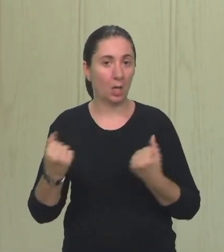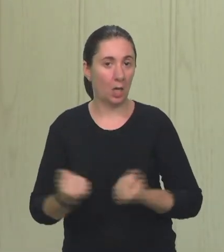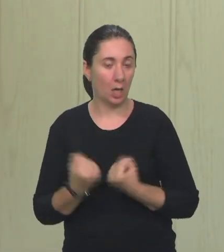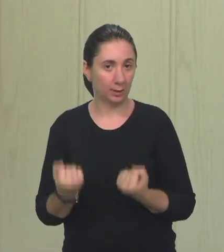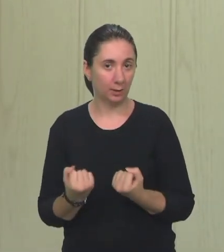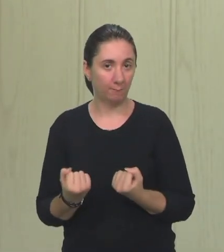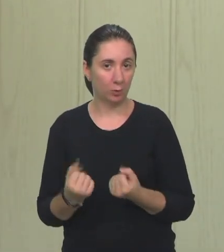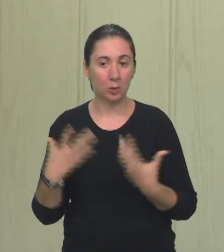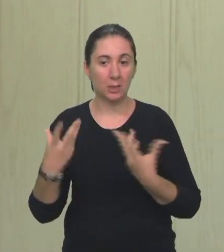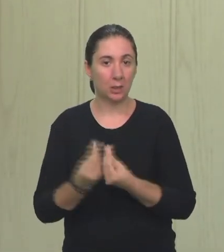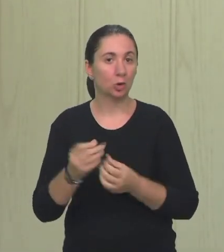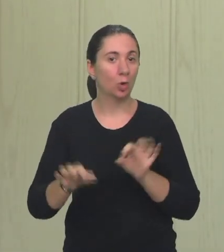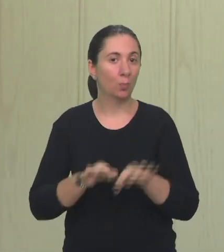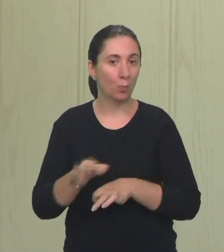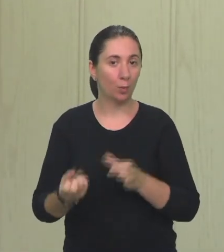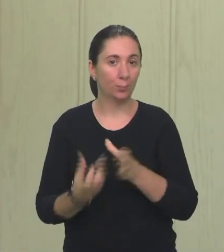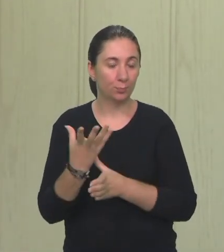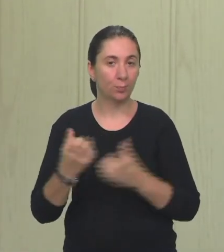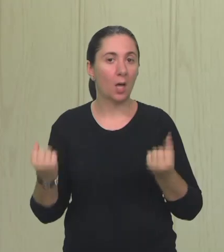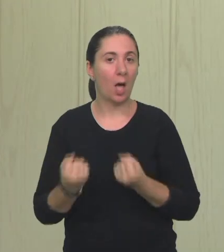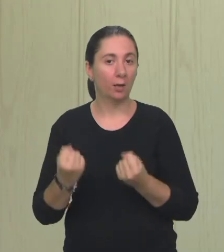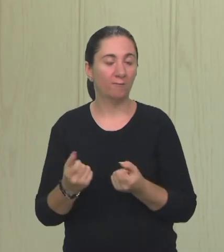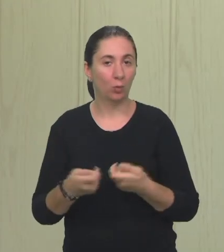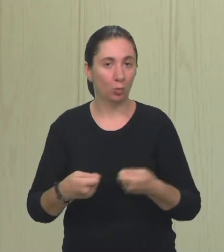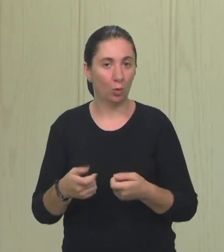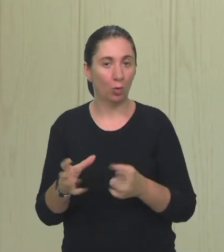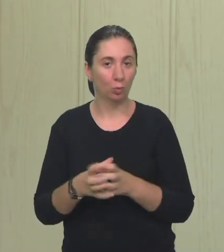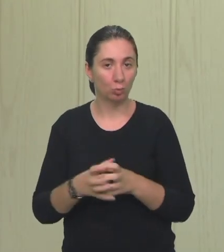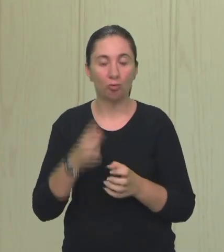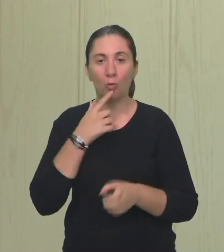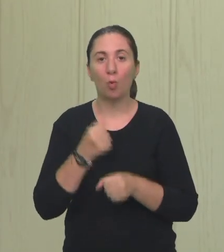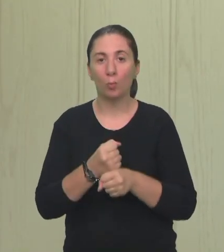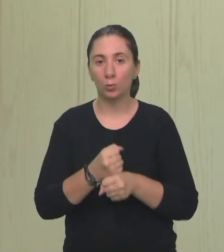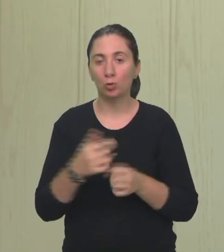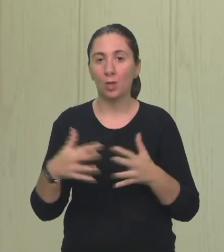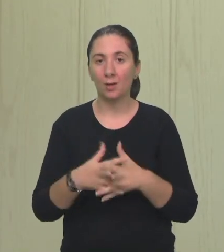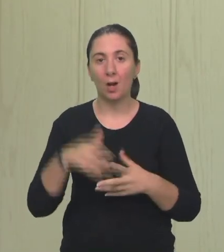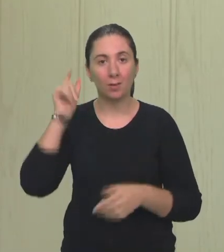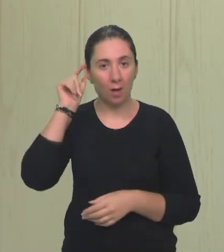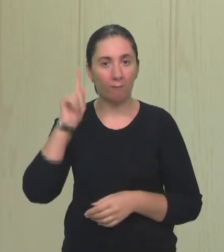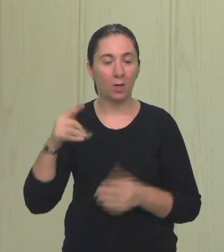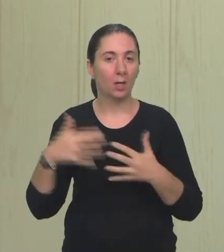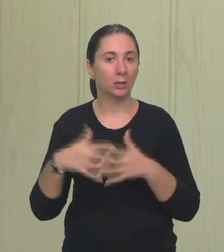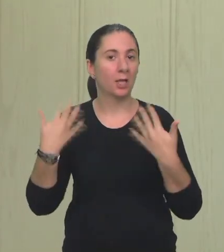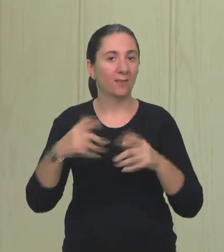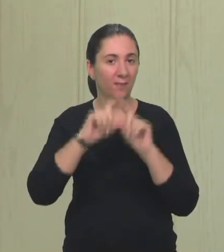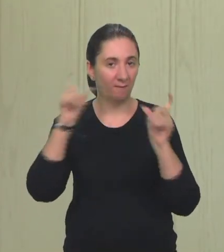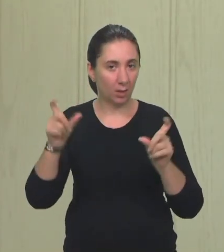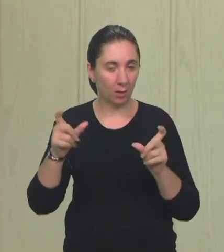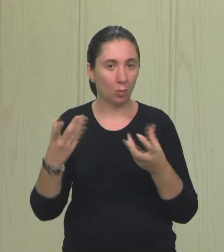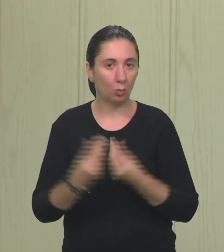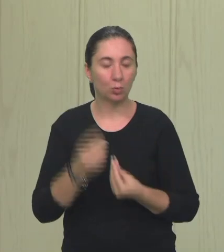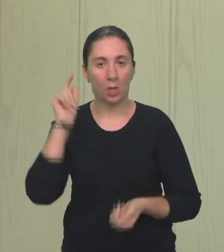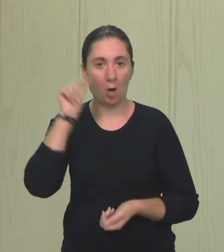nakav zajednički projekt je nastao Aktivni u društvu, kojeg podržavaju grad Karlovac i gradske tvrtke uz